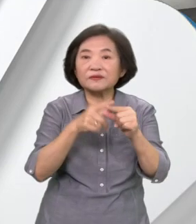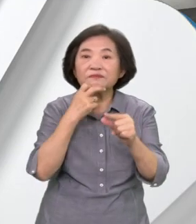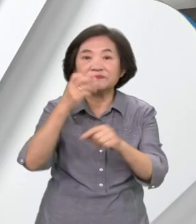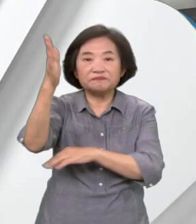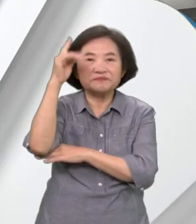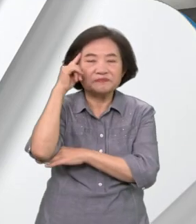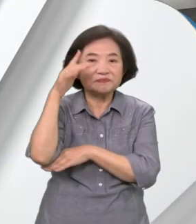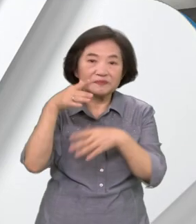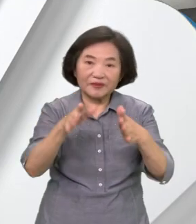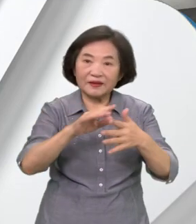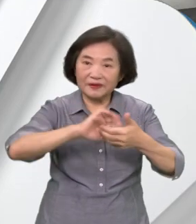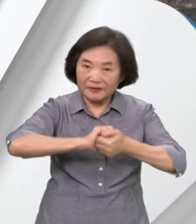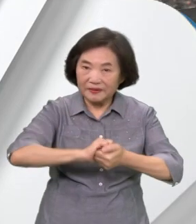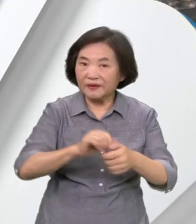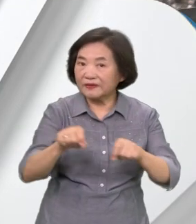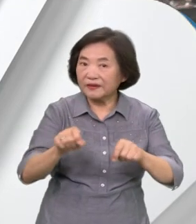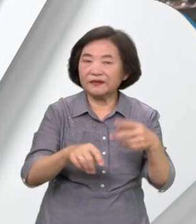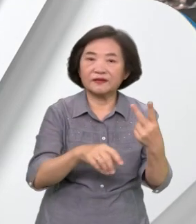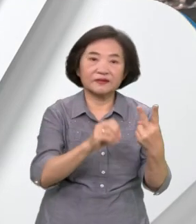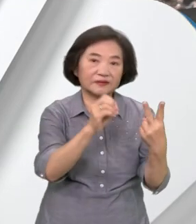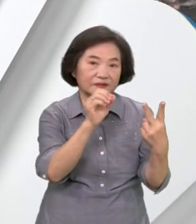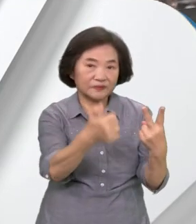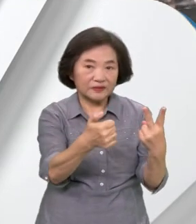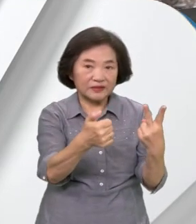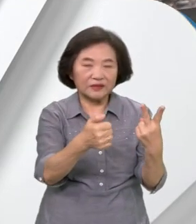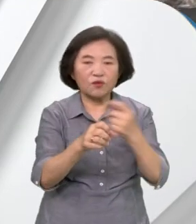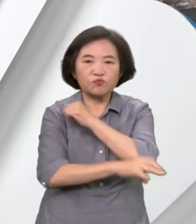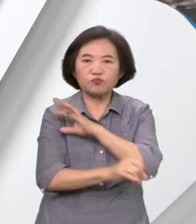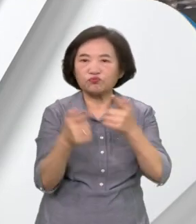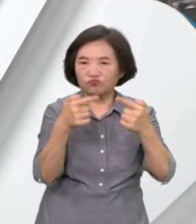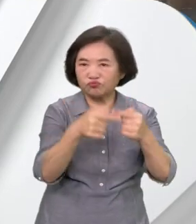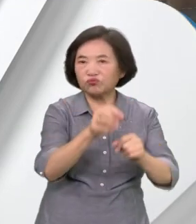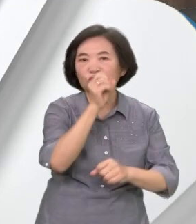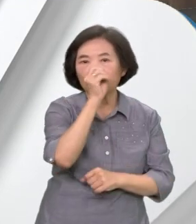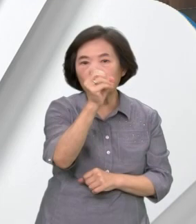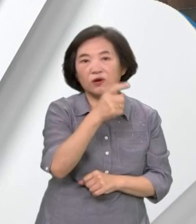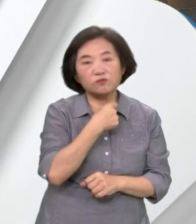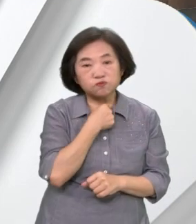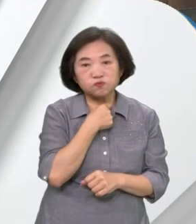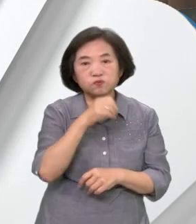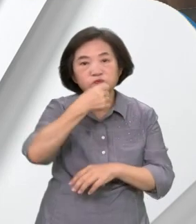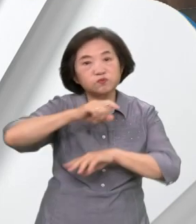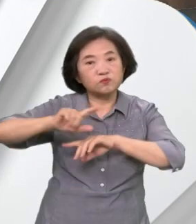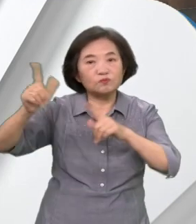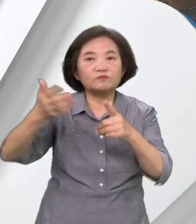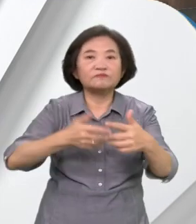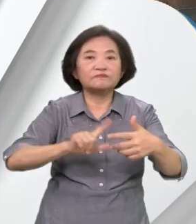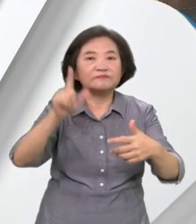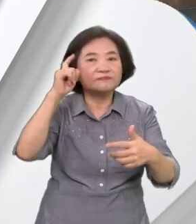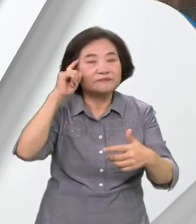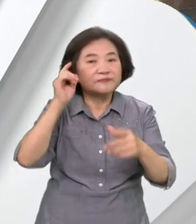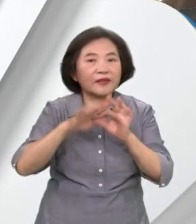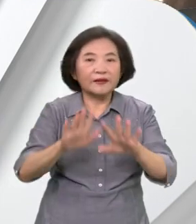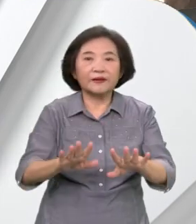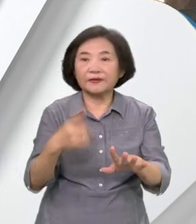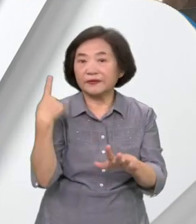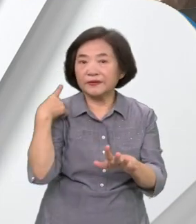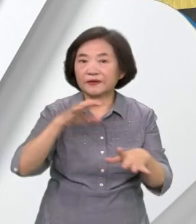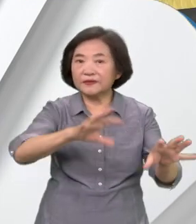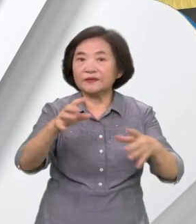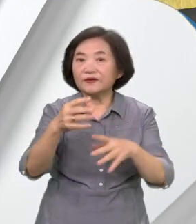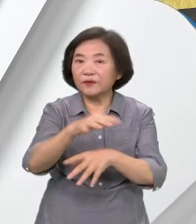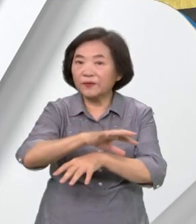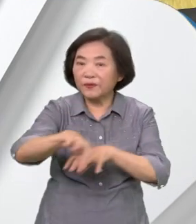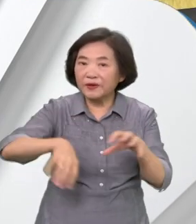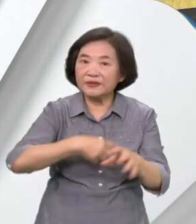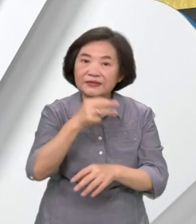中央政府天内计划，我哋2025年要做到无碳排放，推动人气上香港所系啲初步议，